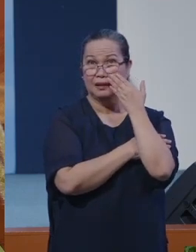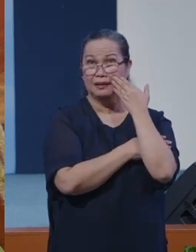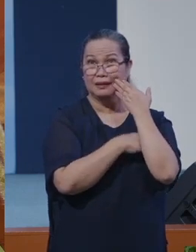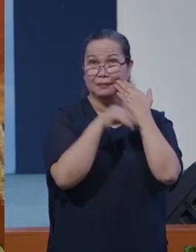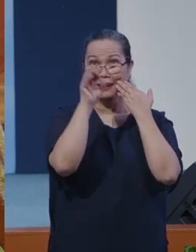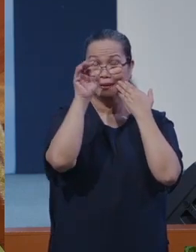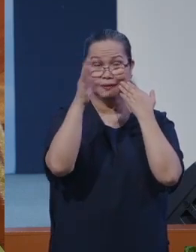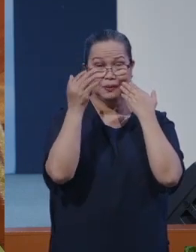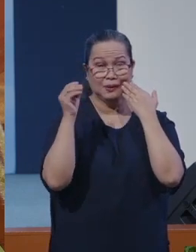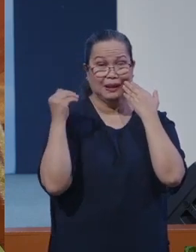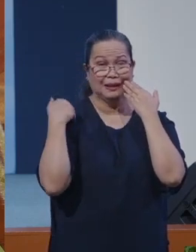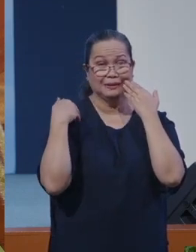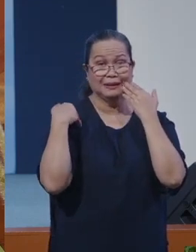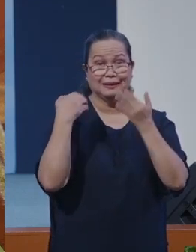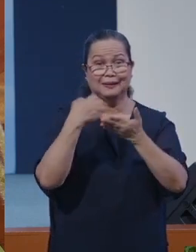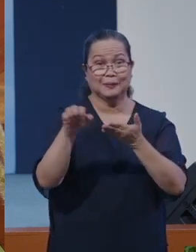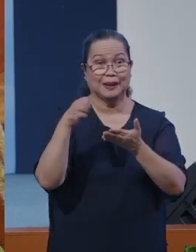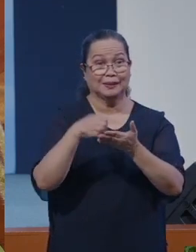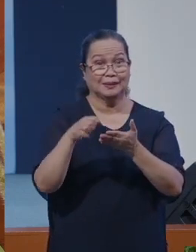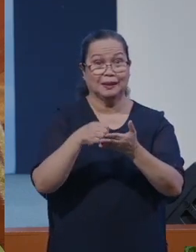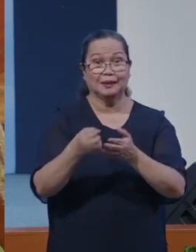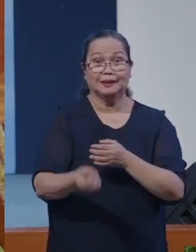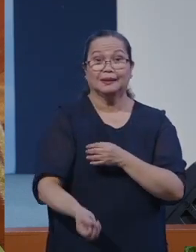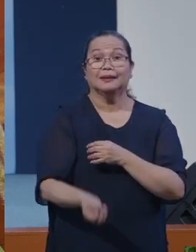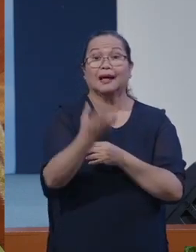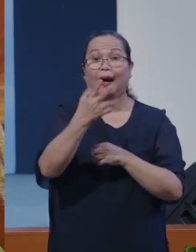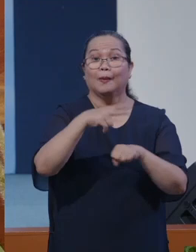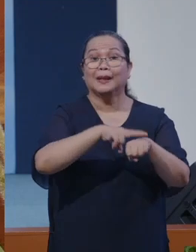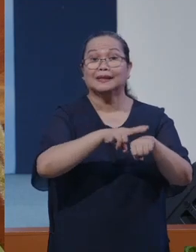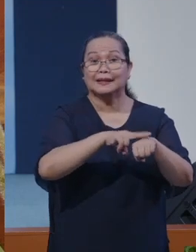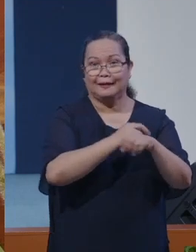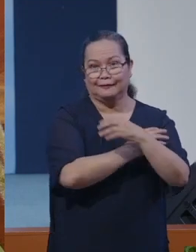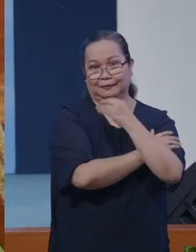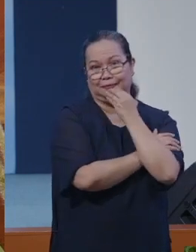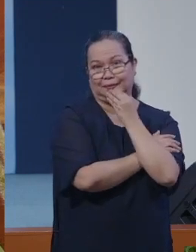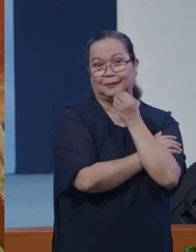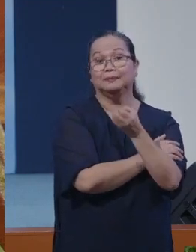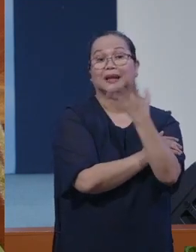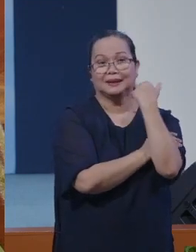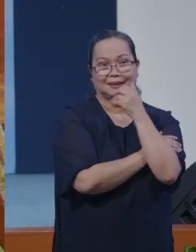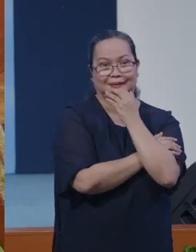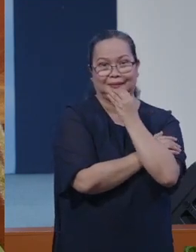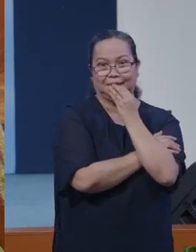yon. No? Magkano ang isa-save ko?